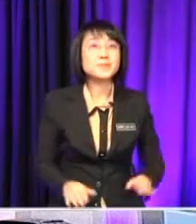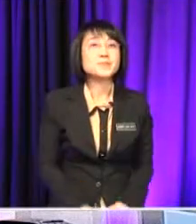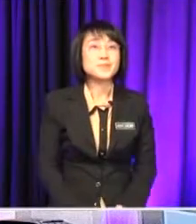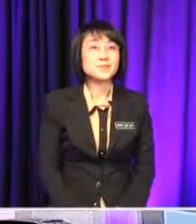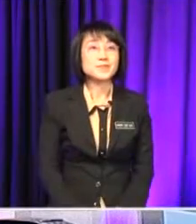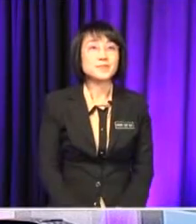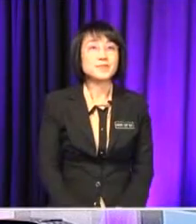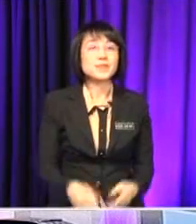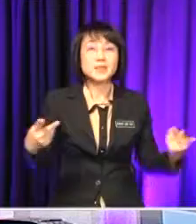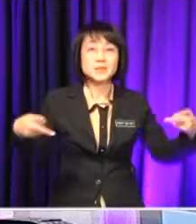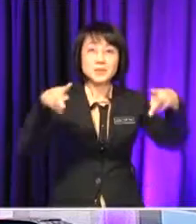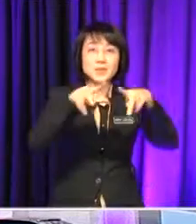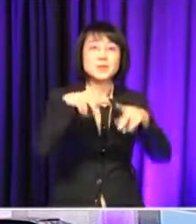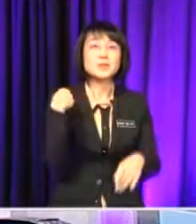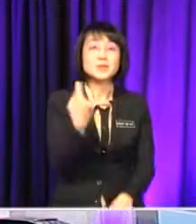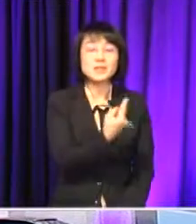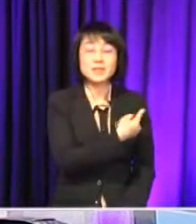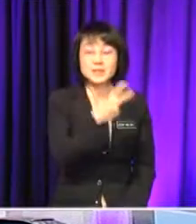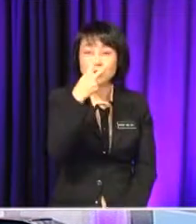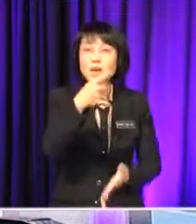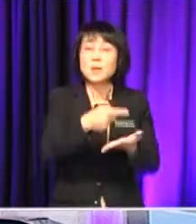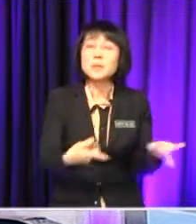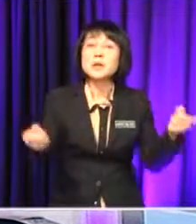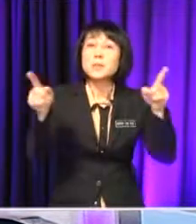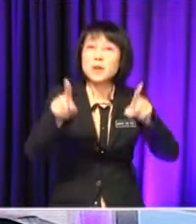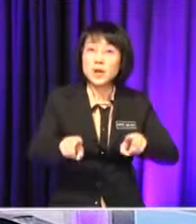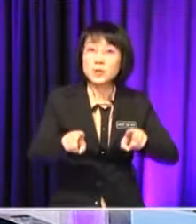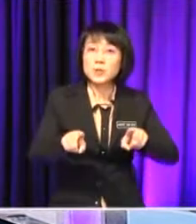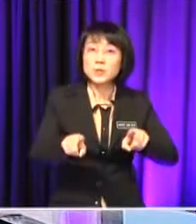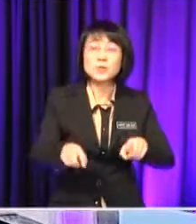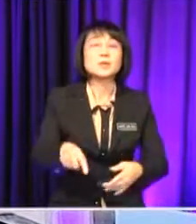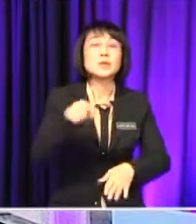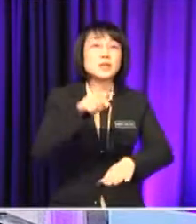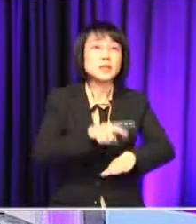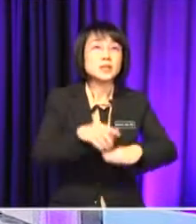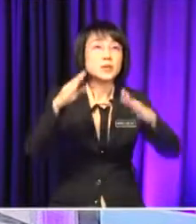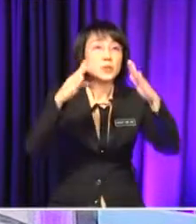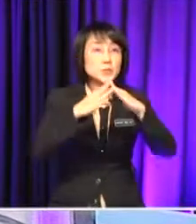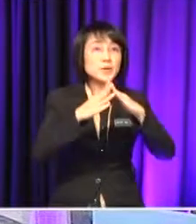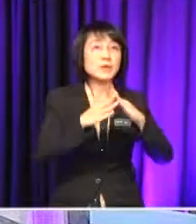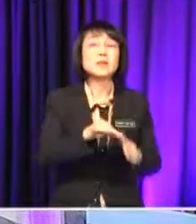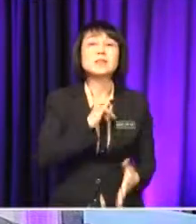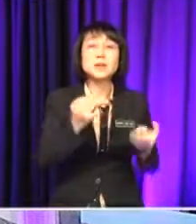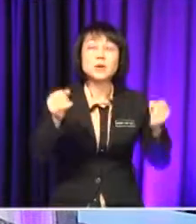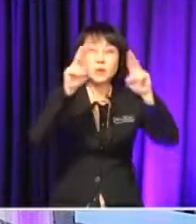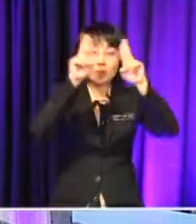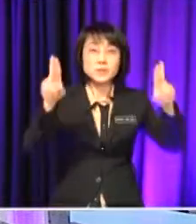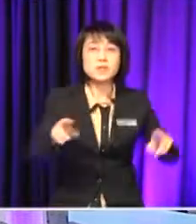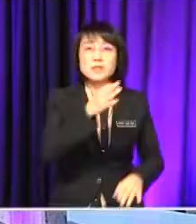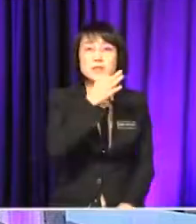yang perlu kita tengok apa yang berlaku di rumah. Okey. Jadi Fizi, Ya, cikgu. saya nak uji Fizi macam mana